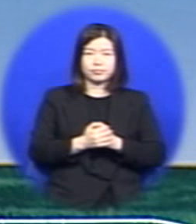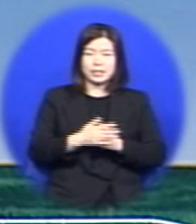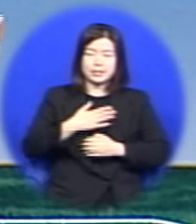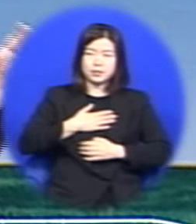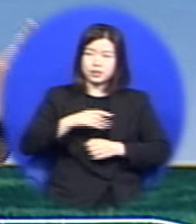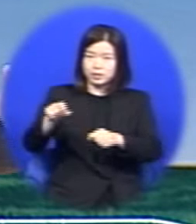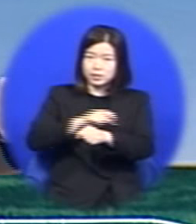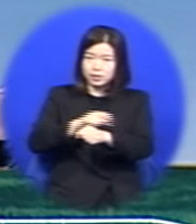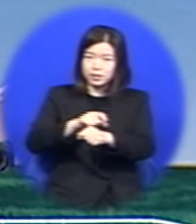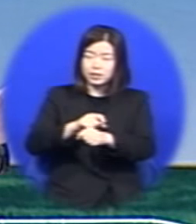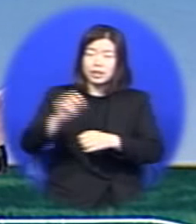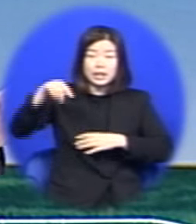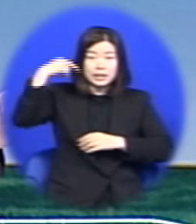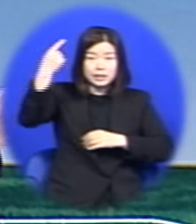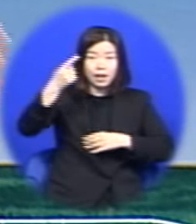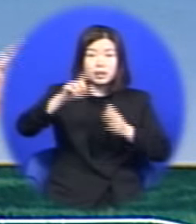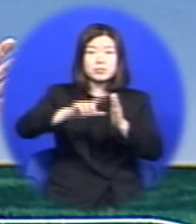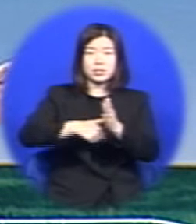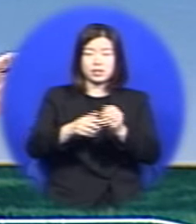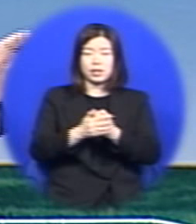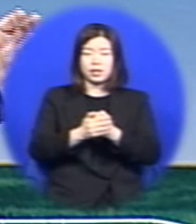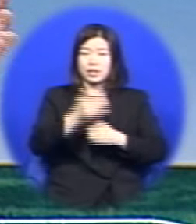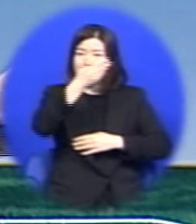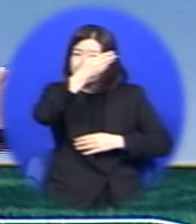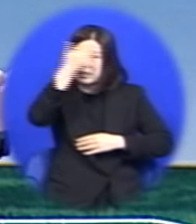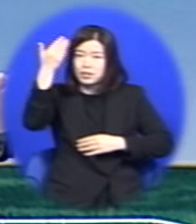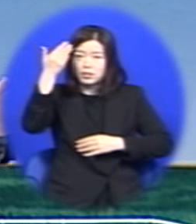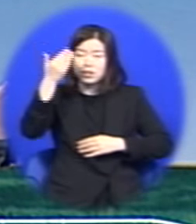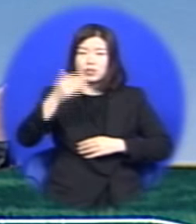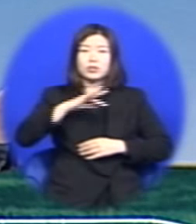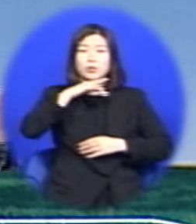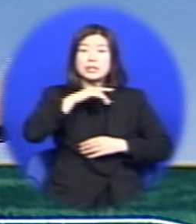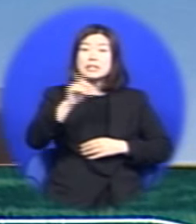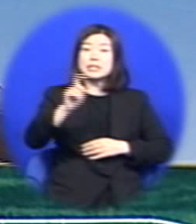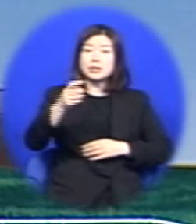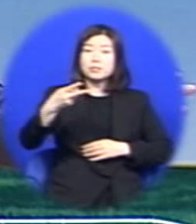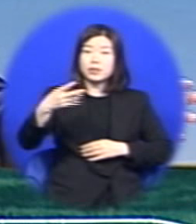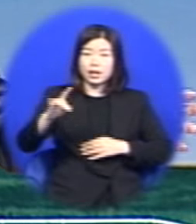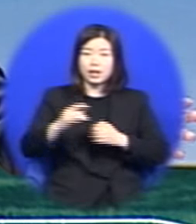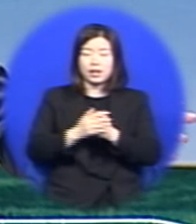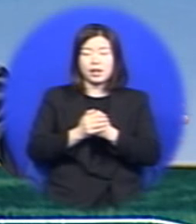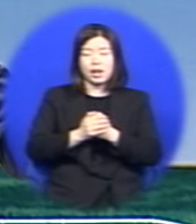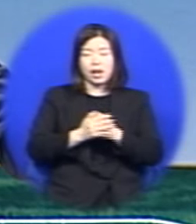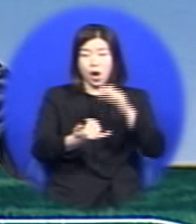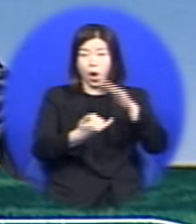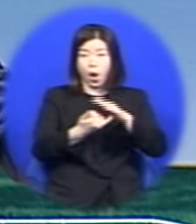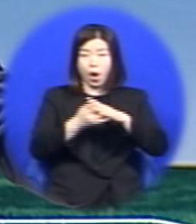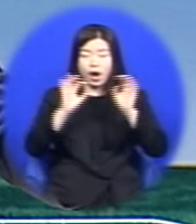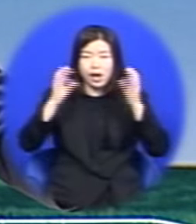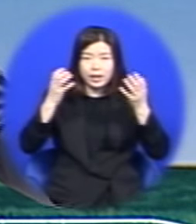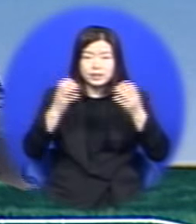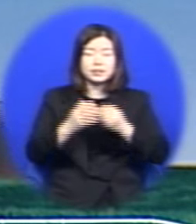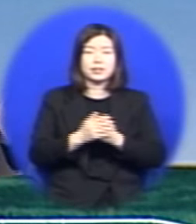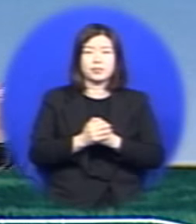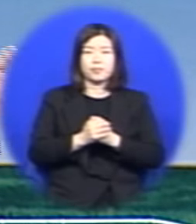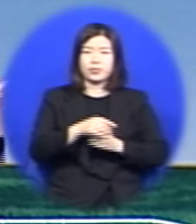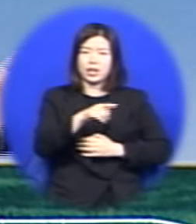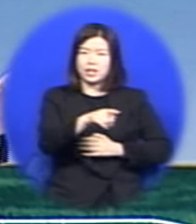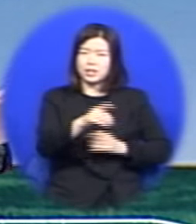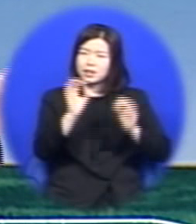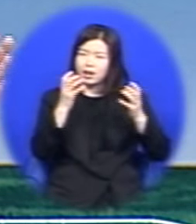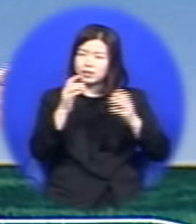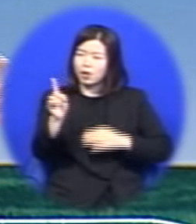저는 특히 우리 다음 세대 청년들과 10대 어린아이들, 이